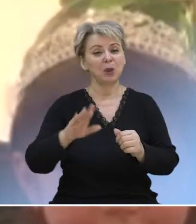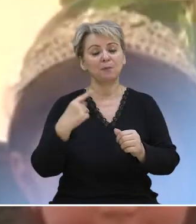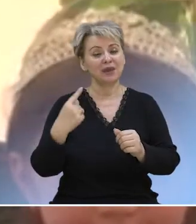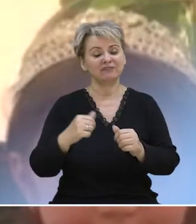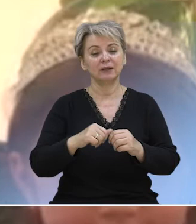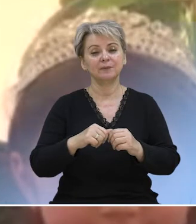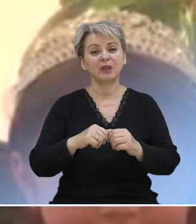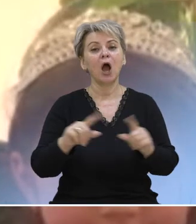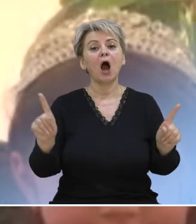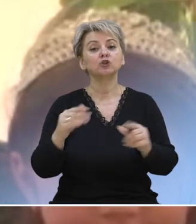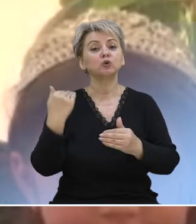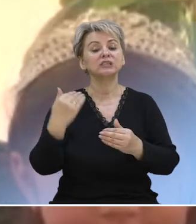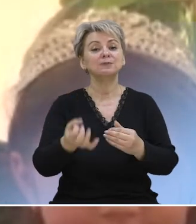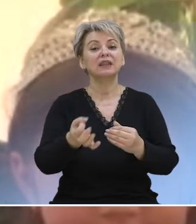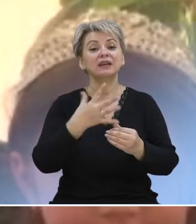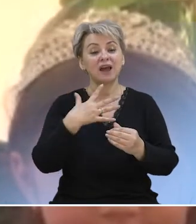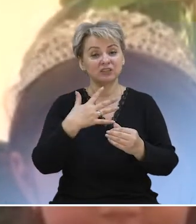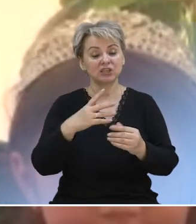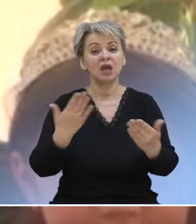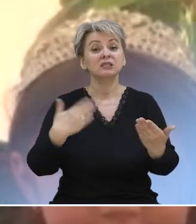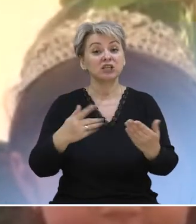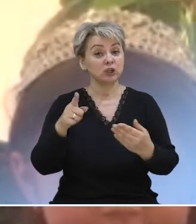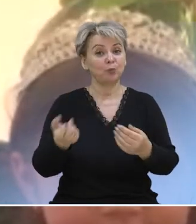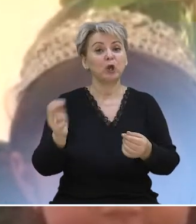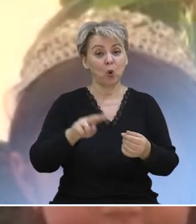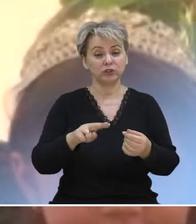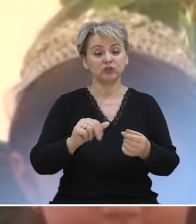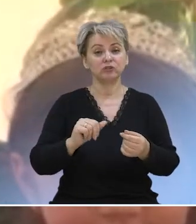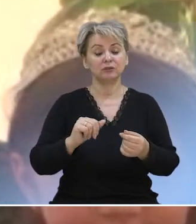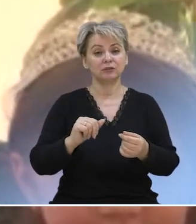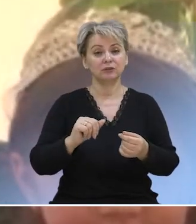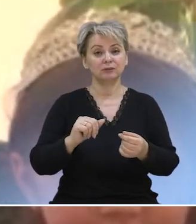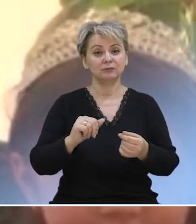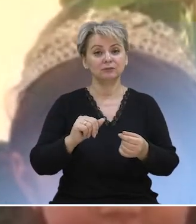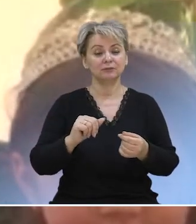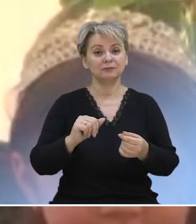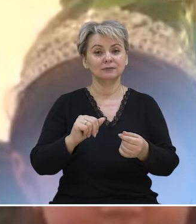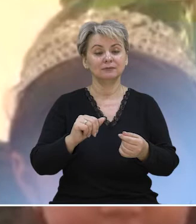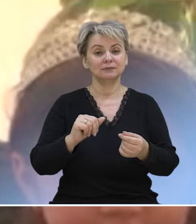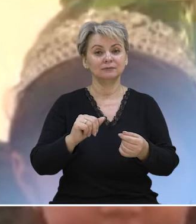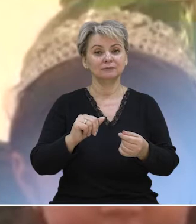не первый. Не первый. А что тебе в них нравится? Вот зачем ты туда приходишь?